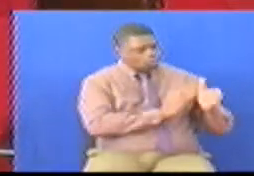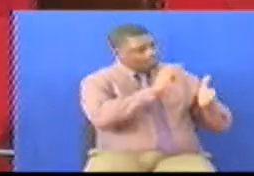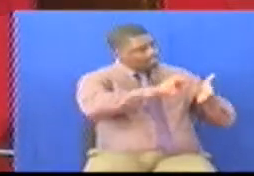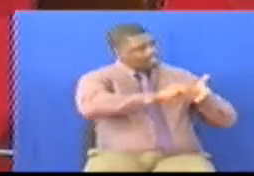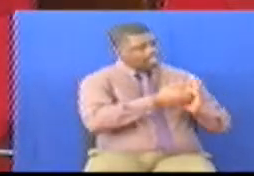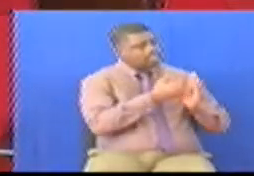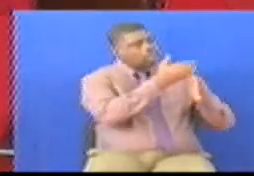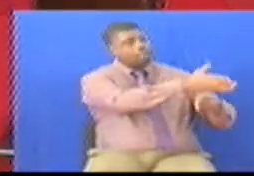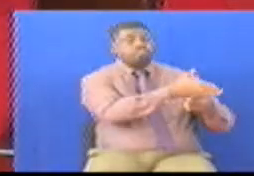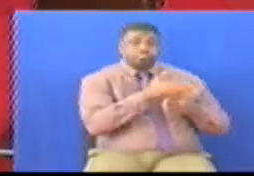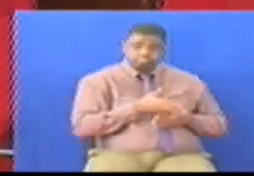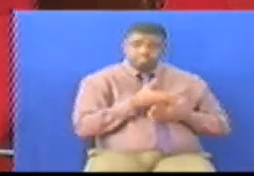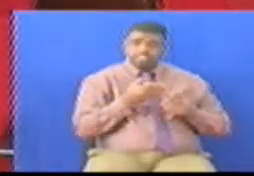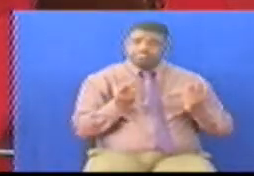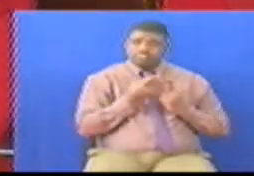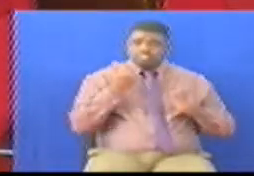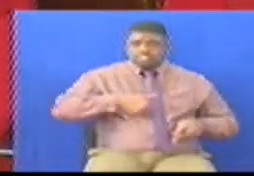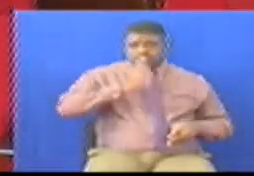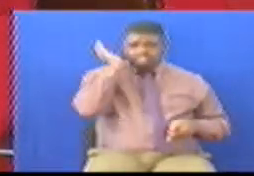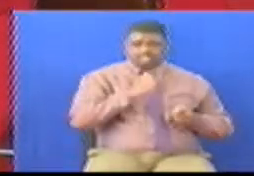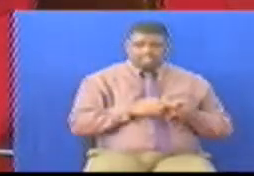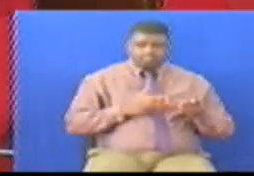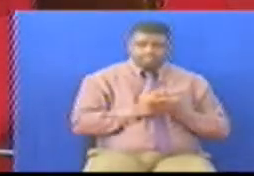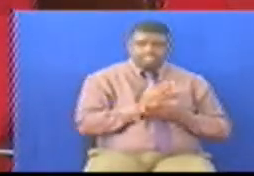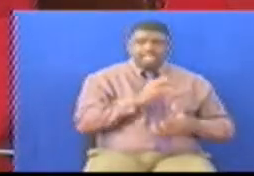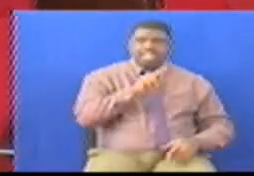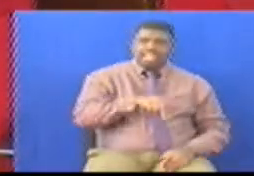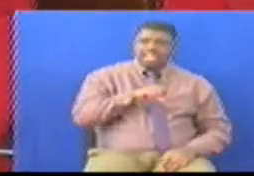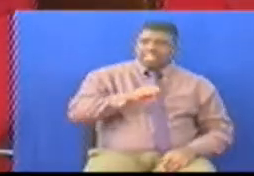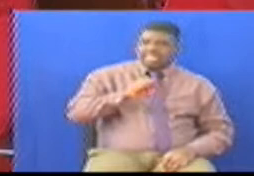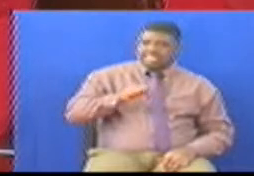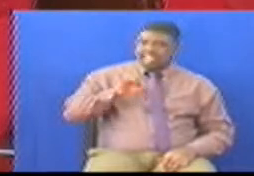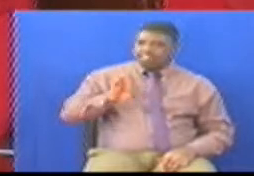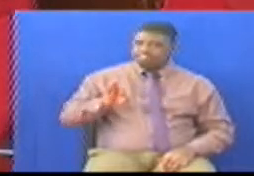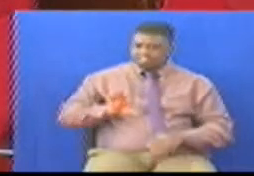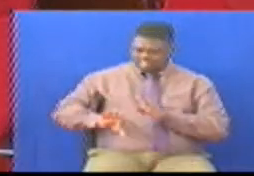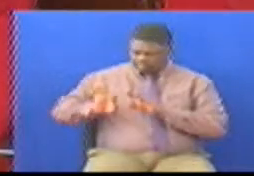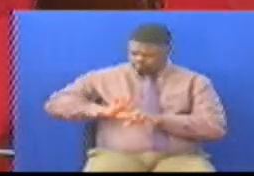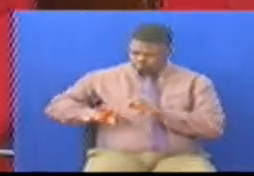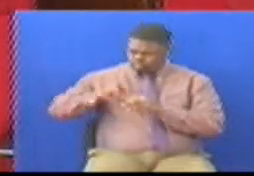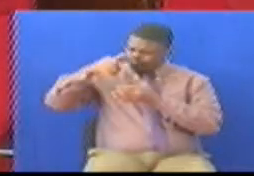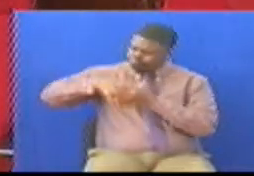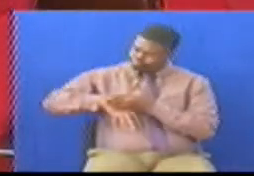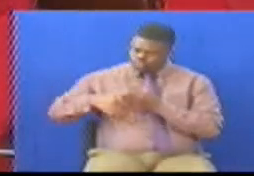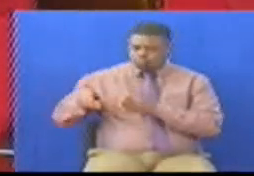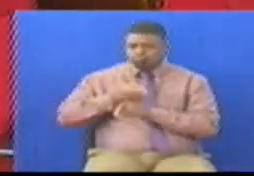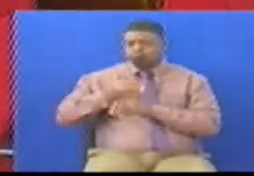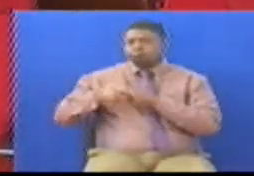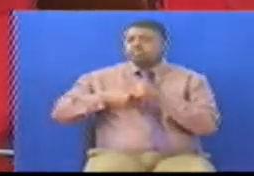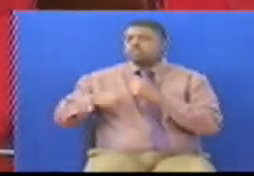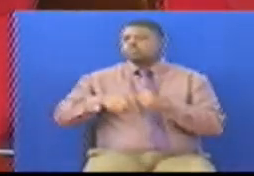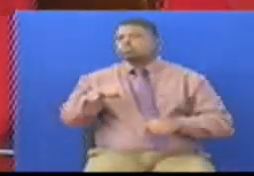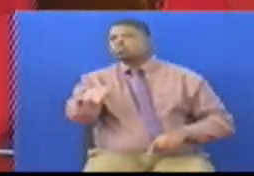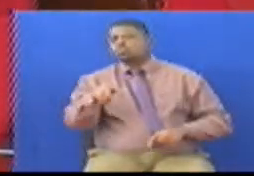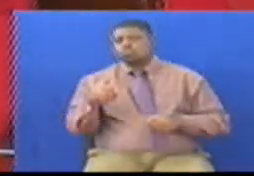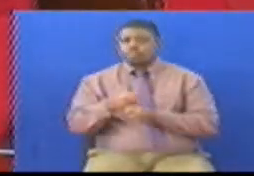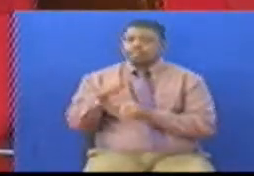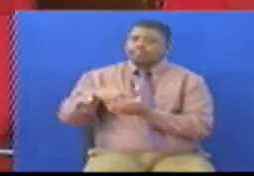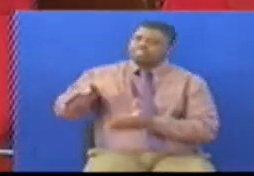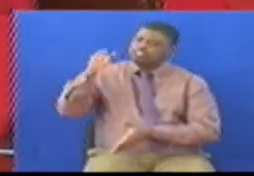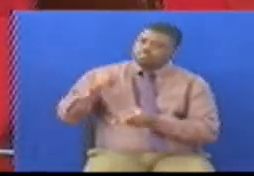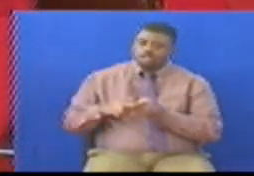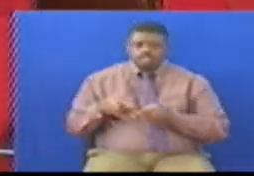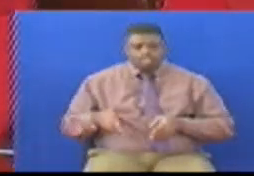kampuni. Aidha, serikali kupitia NSSF ifanye uchambuzi wa tathmini ya kina kuhusu mradi huo ili kupata tija, kupata njia